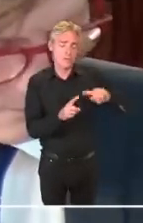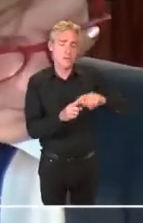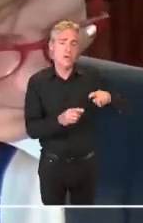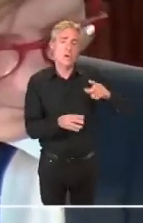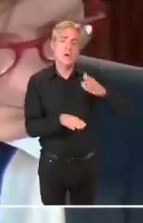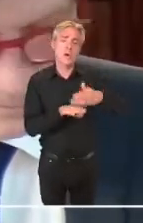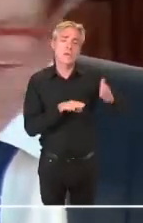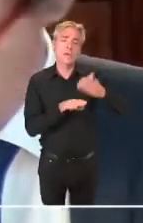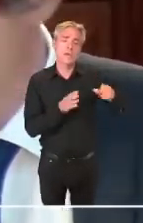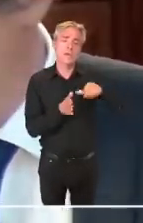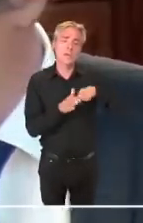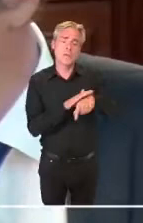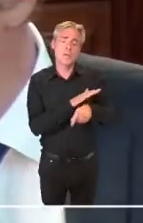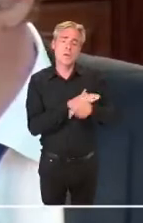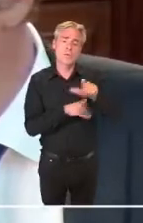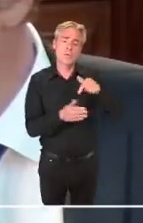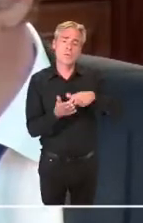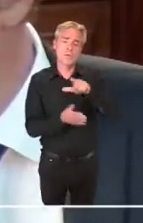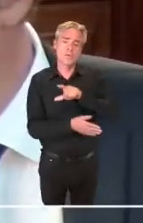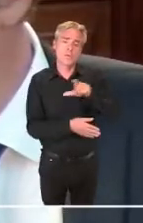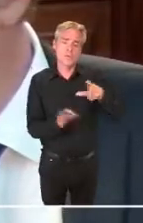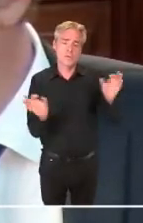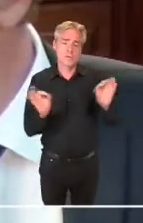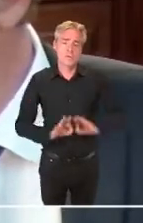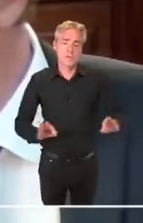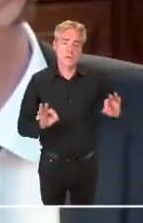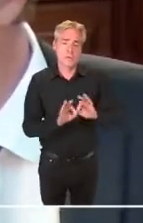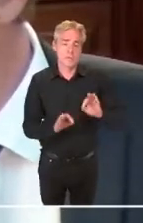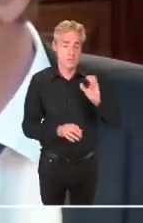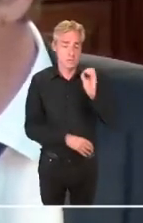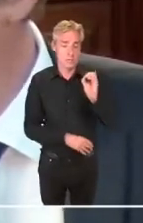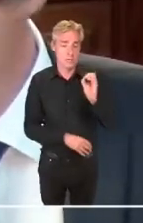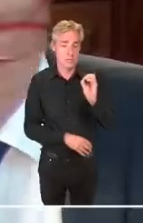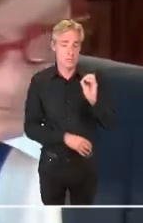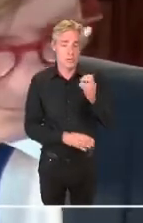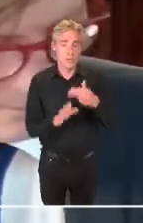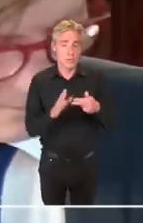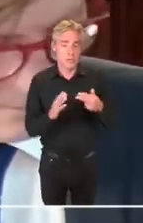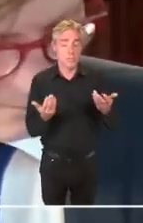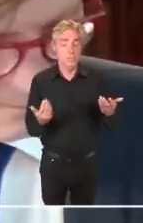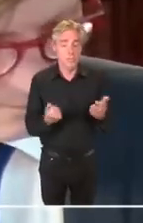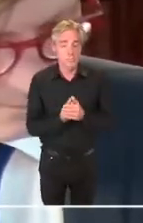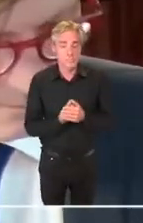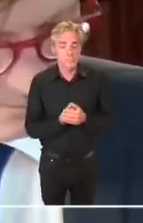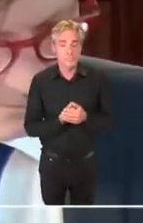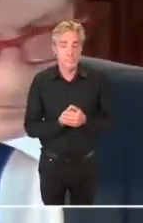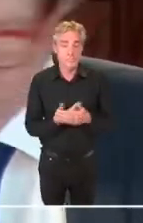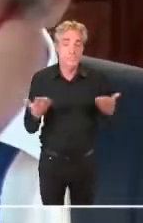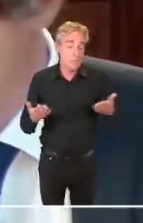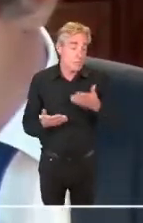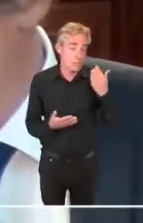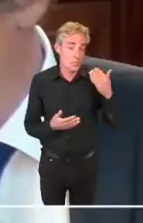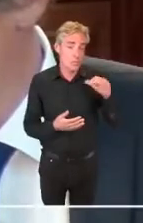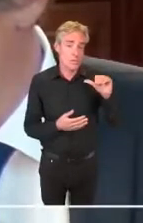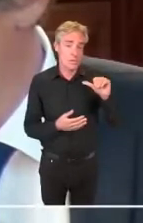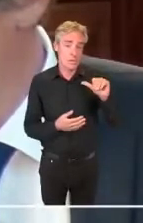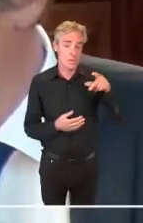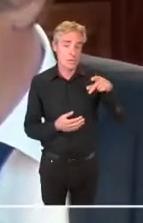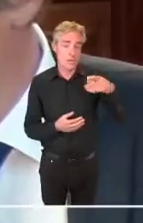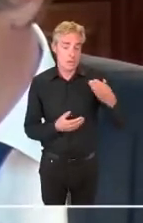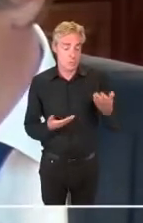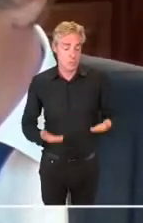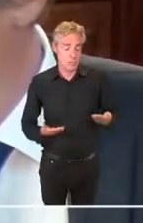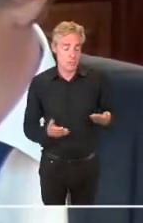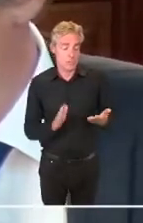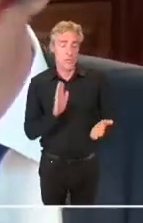paiement en 2022, aucun crédit n'était prévu, 0 €. Et mieux encore, à l'ADM d'aujourd'hui, vous